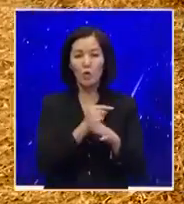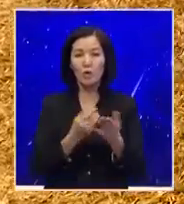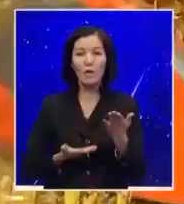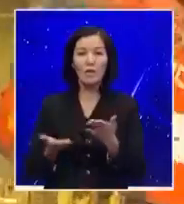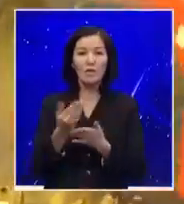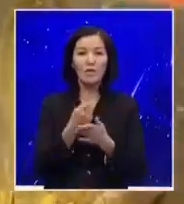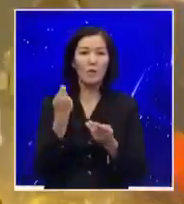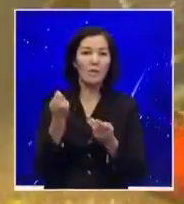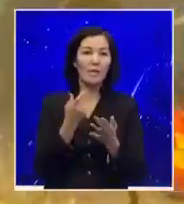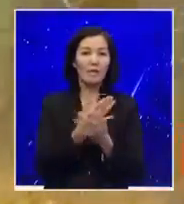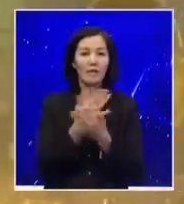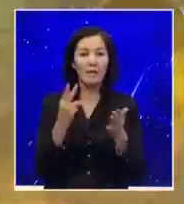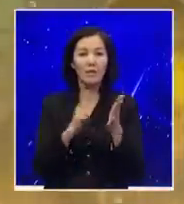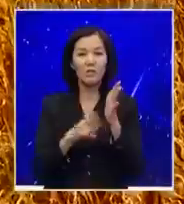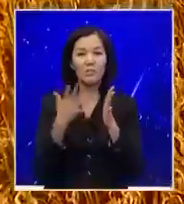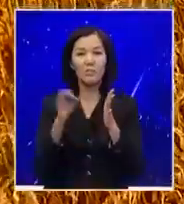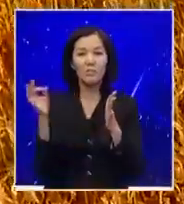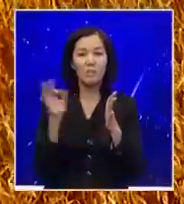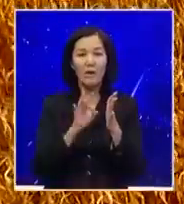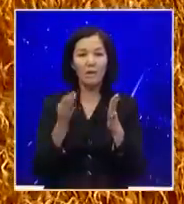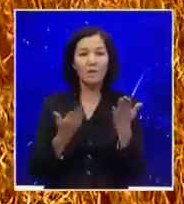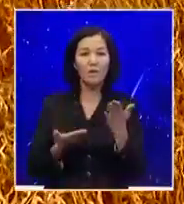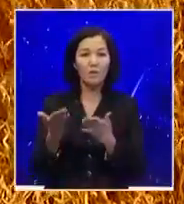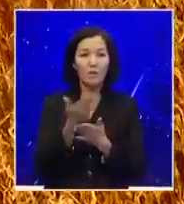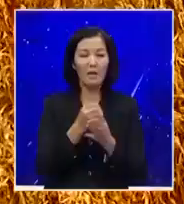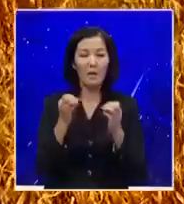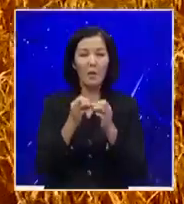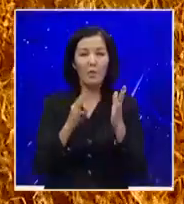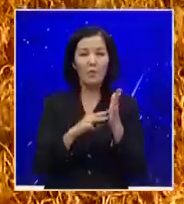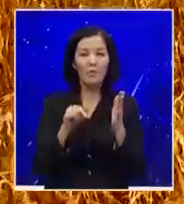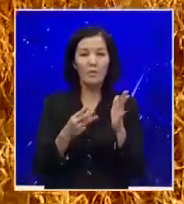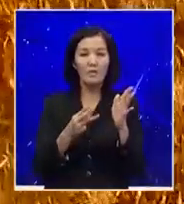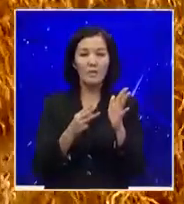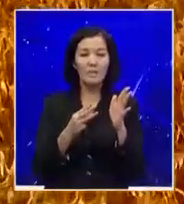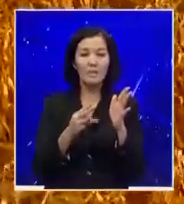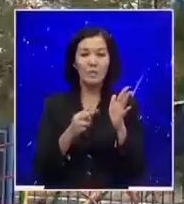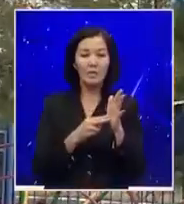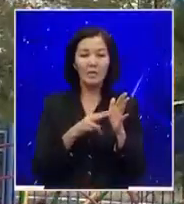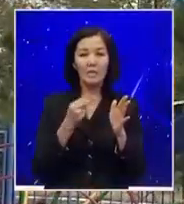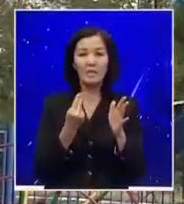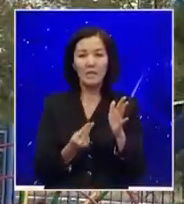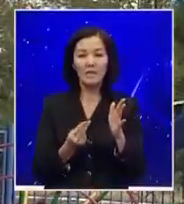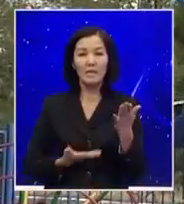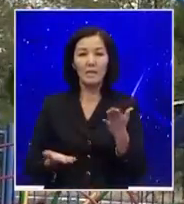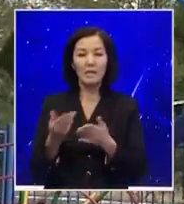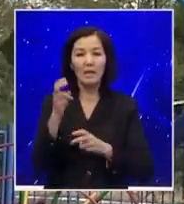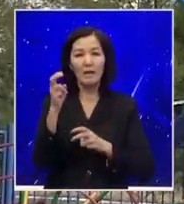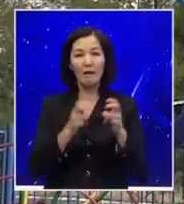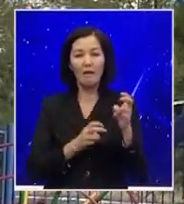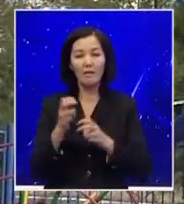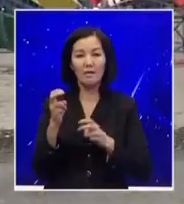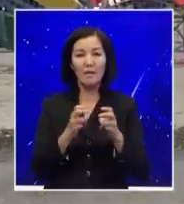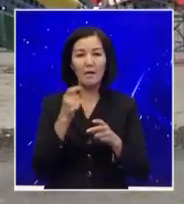Дәнді дақылдардың 75% орылған. Түсім 19,7 центнерден айналыпты. Қант зауыттарының әзірлігі